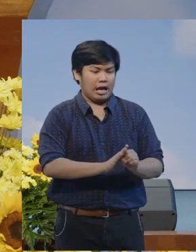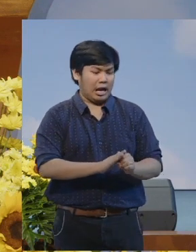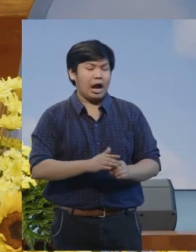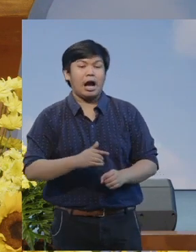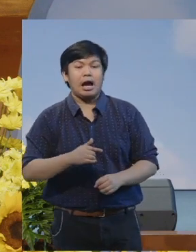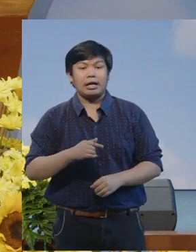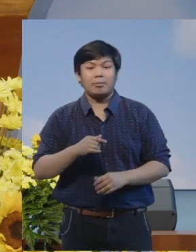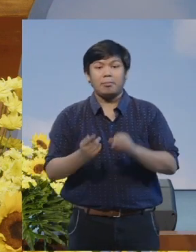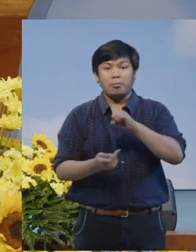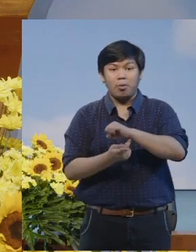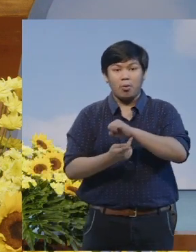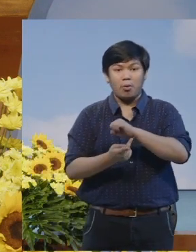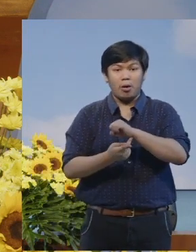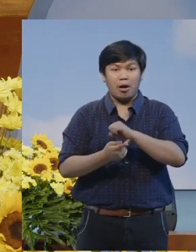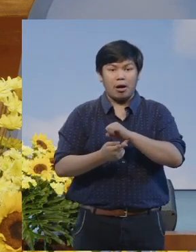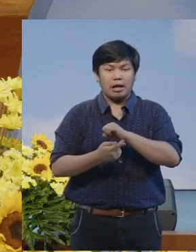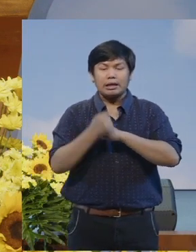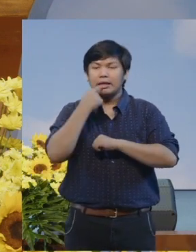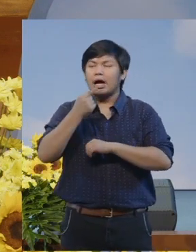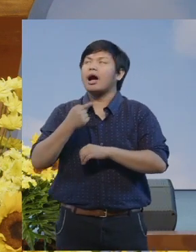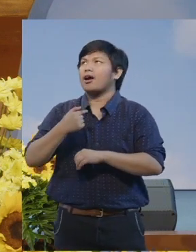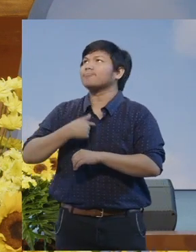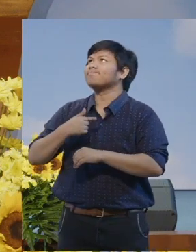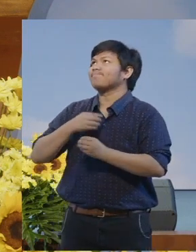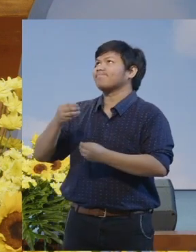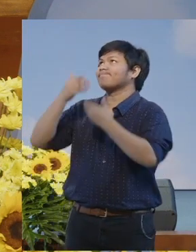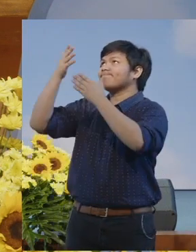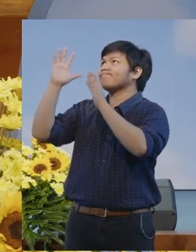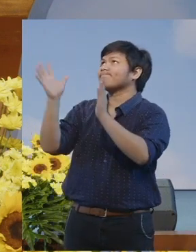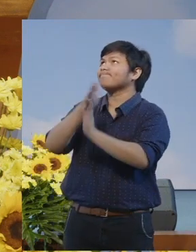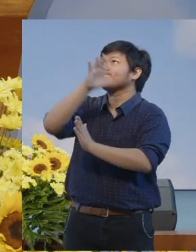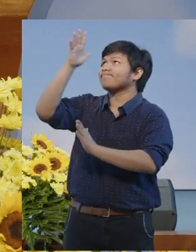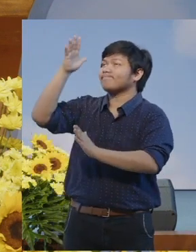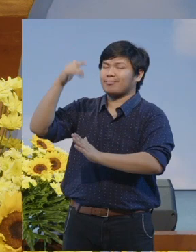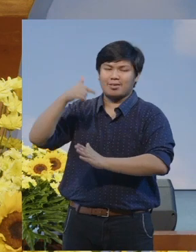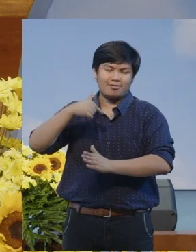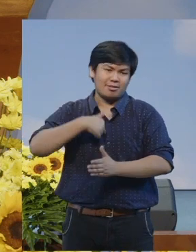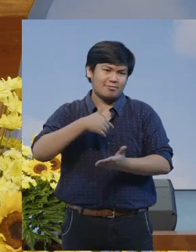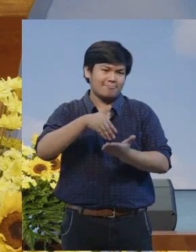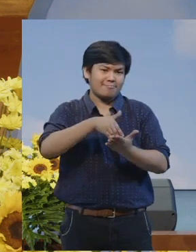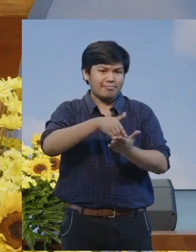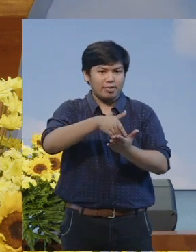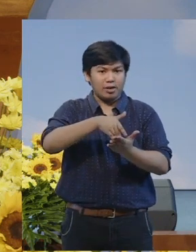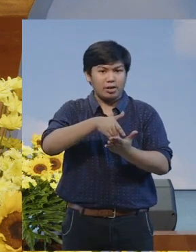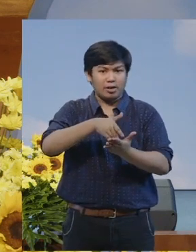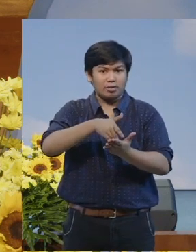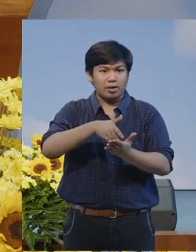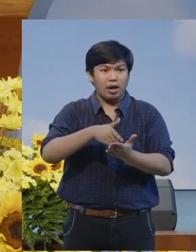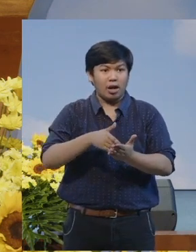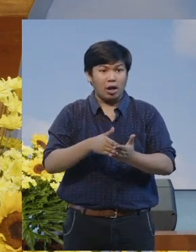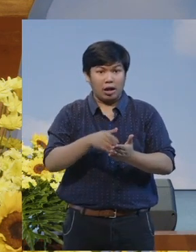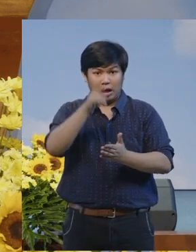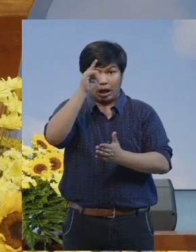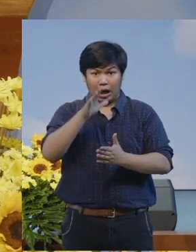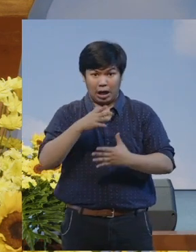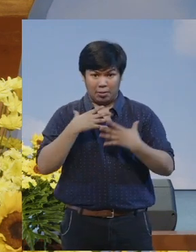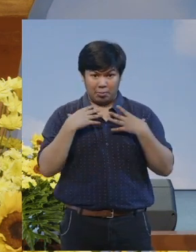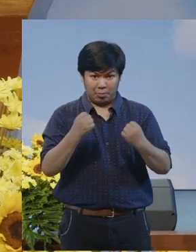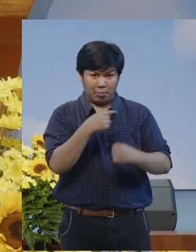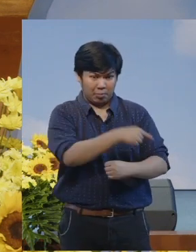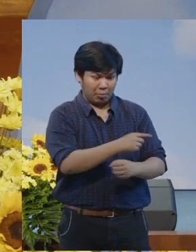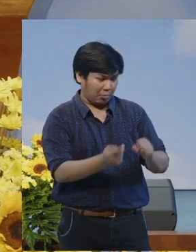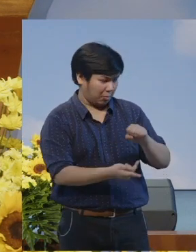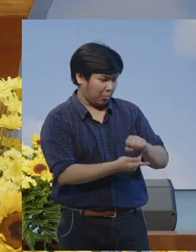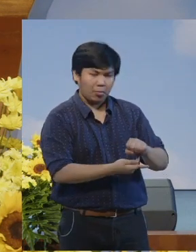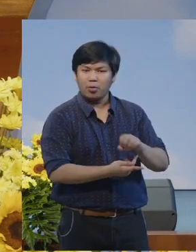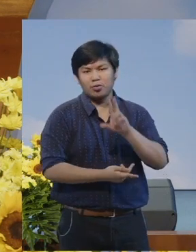the Lord's strength in my weakness." So, natutunan niya yung leksyon. Hindi tinanggal ng Panginoon yung karamdaman na iyon.